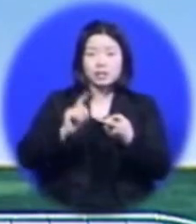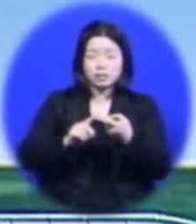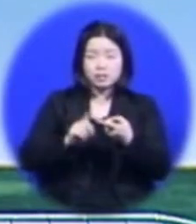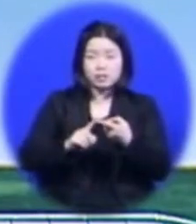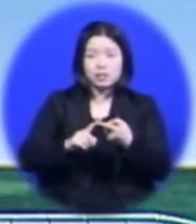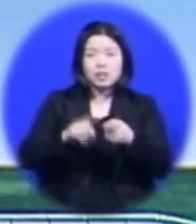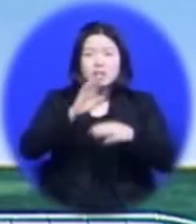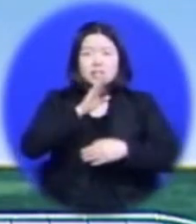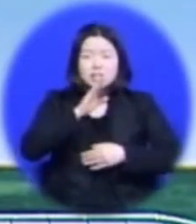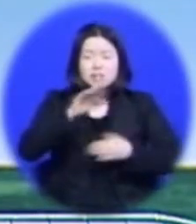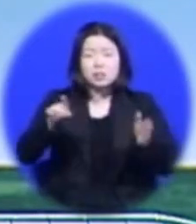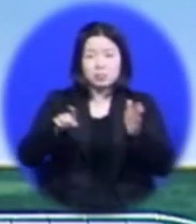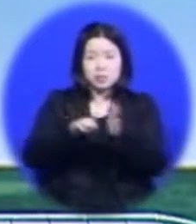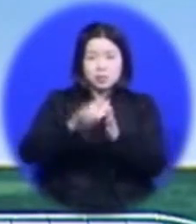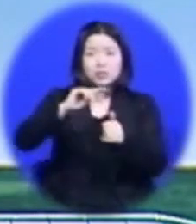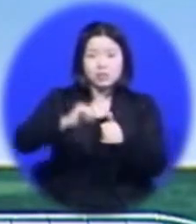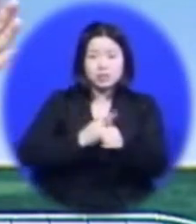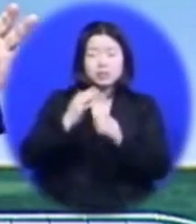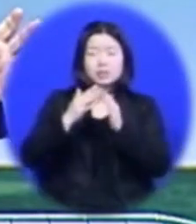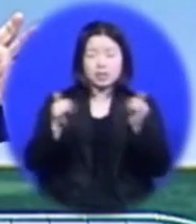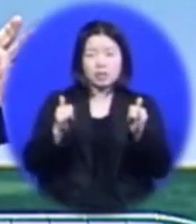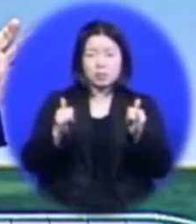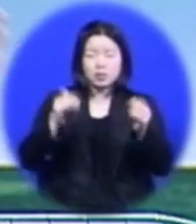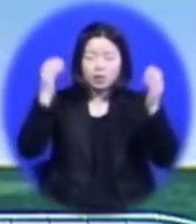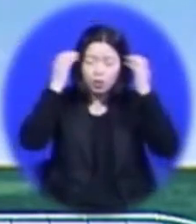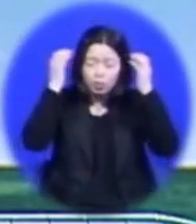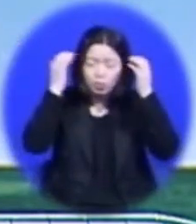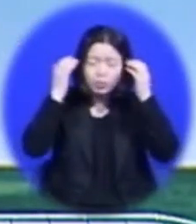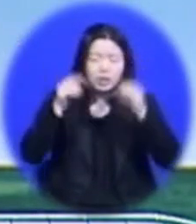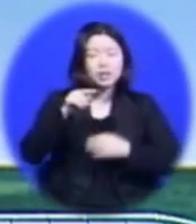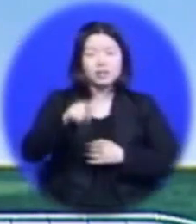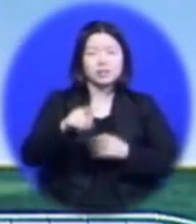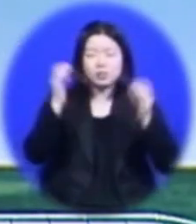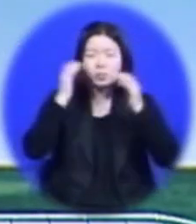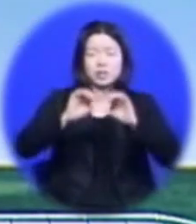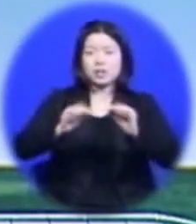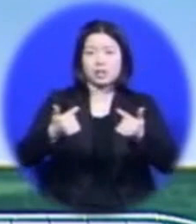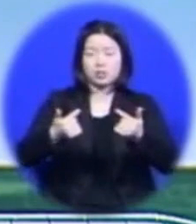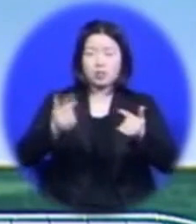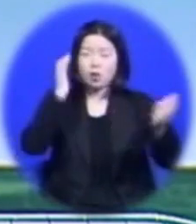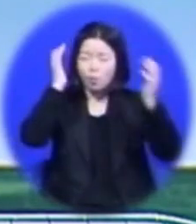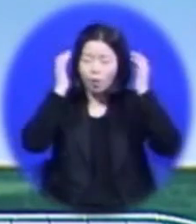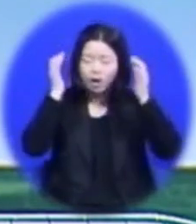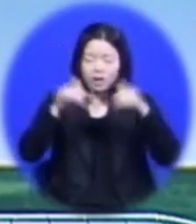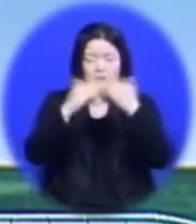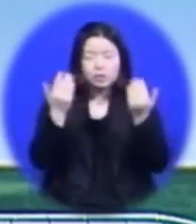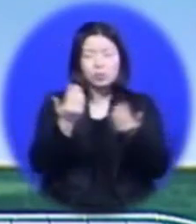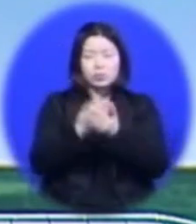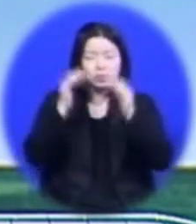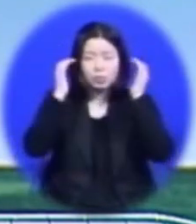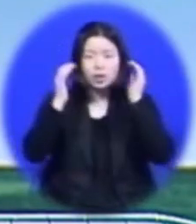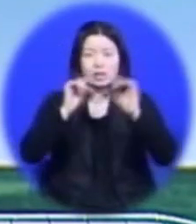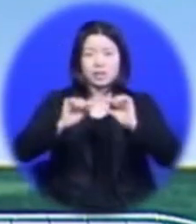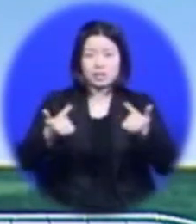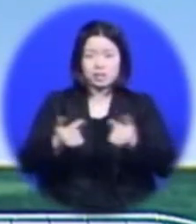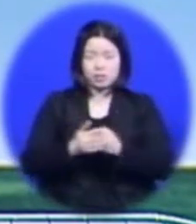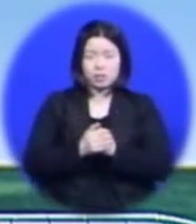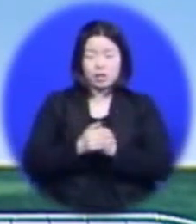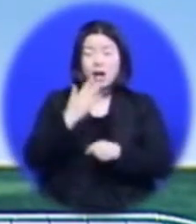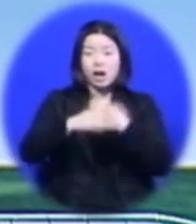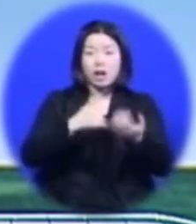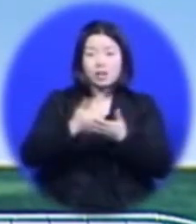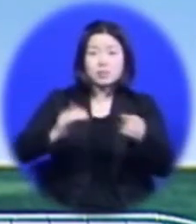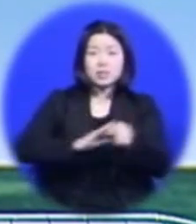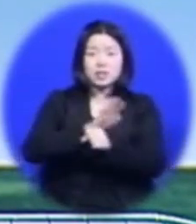믿어진 사람은 고생이 고생이 아니고 환난이 환난이 아닙니다. 하나님의 사랑이 내가 정말